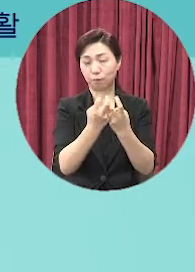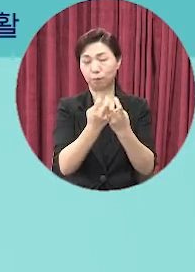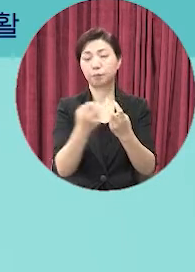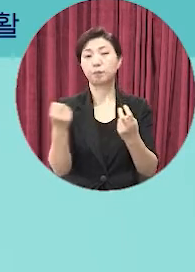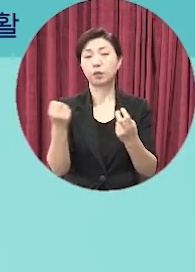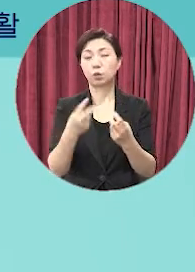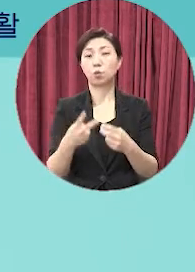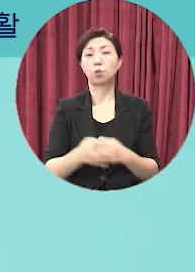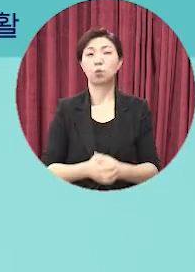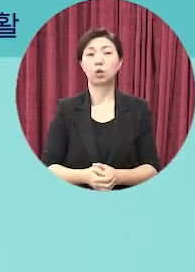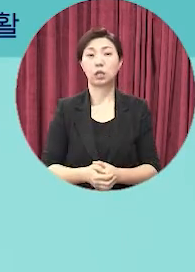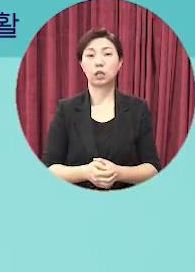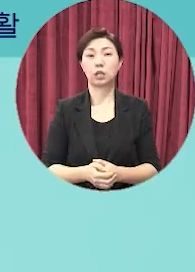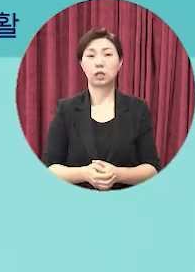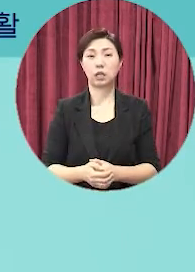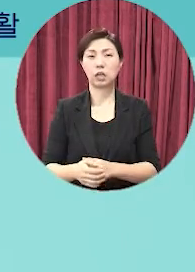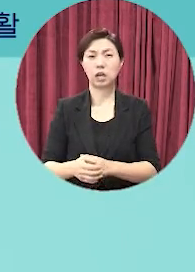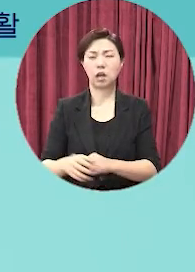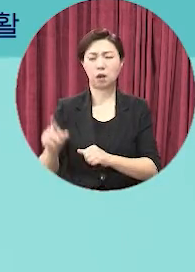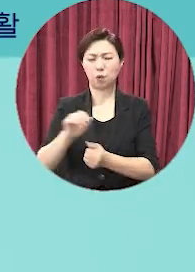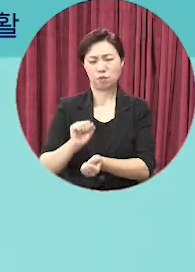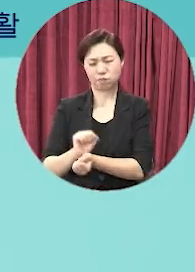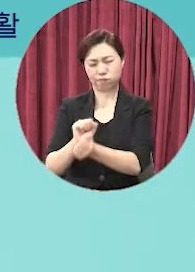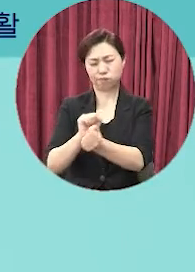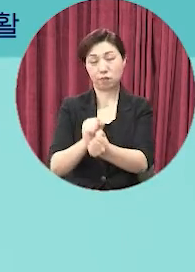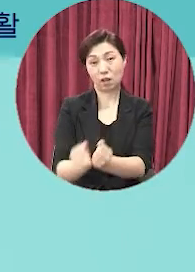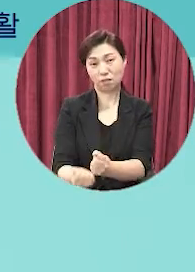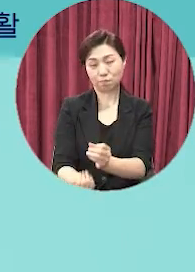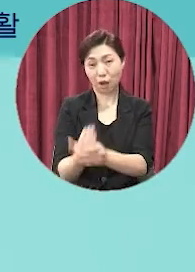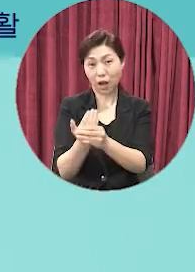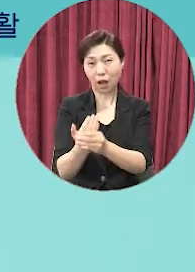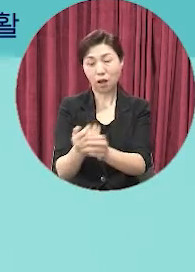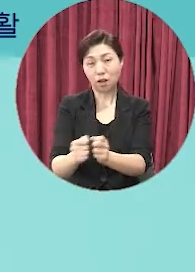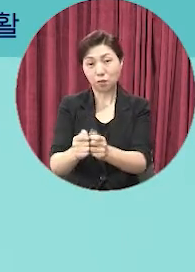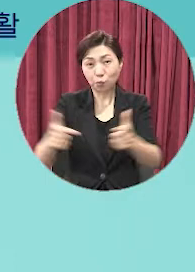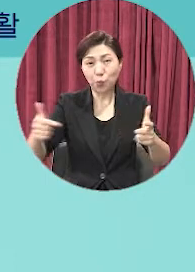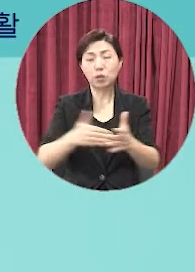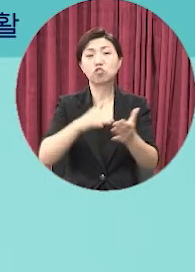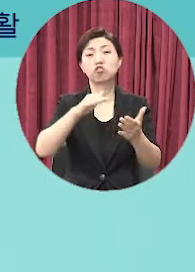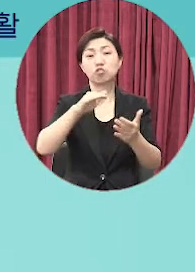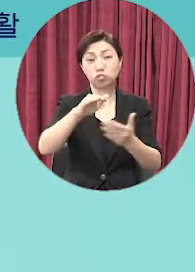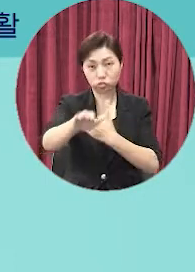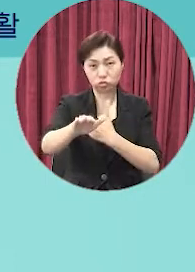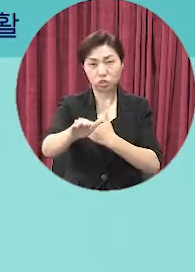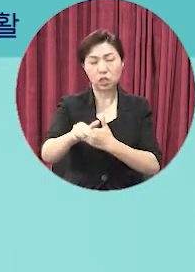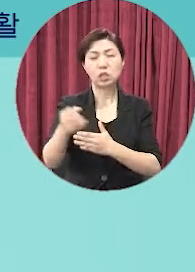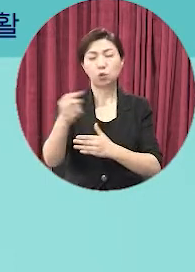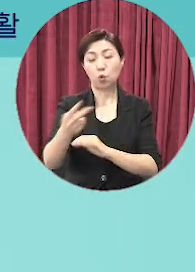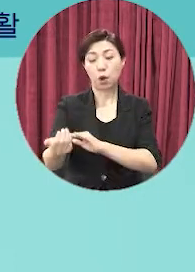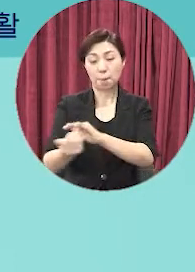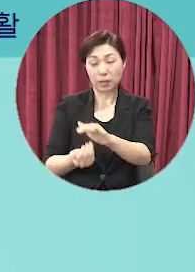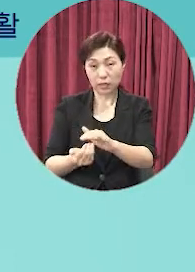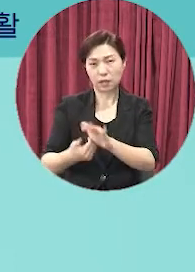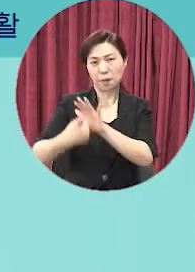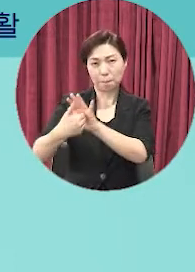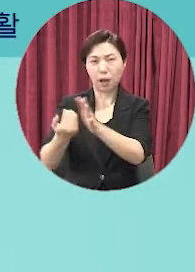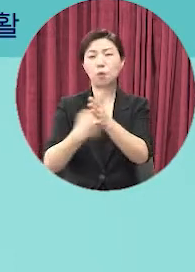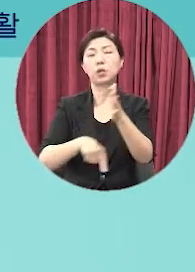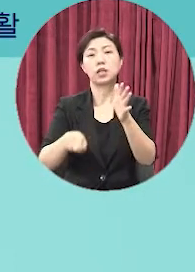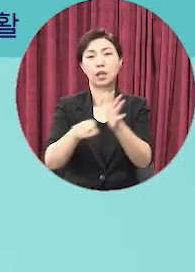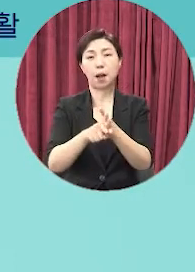또 팬데믹이 이제 종료된 이후에 대비까지도 이 지침에 포함을 한 것을 볼 수